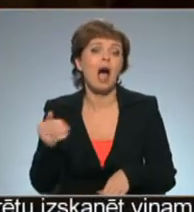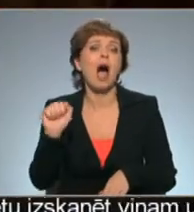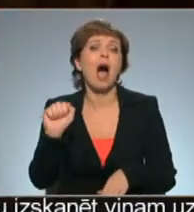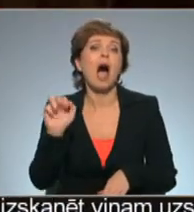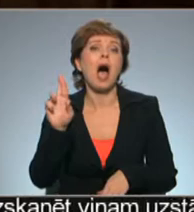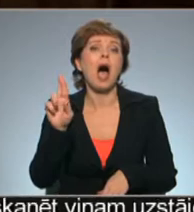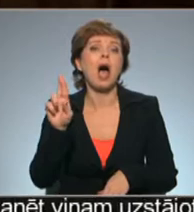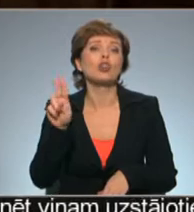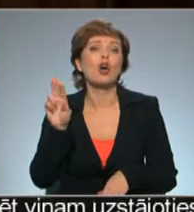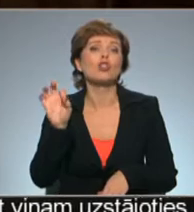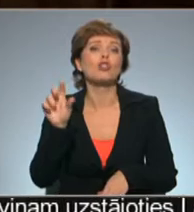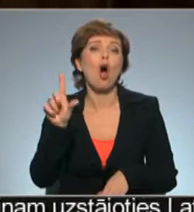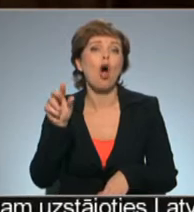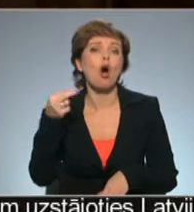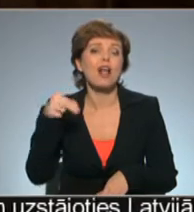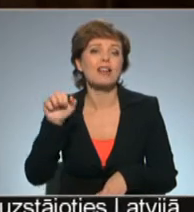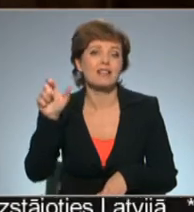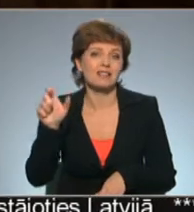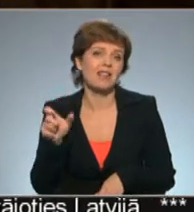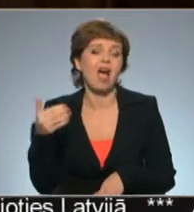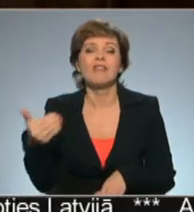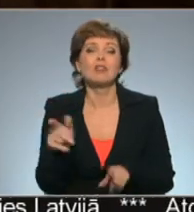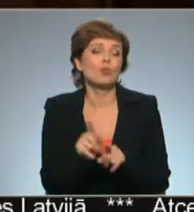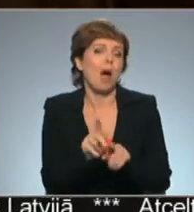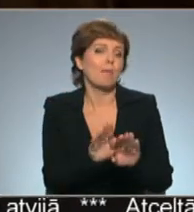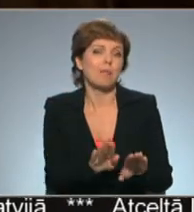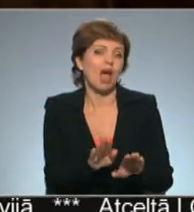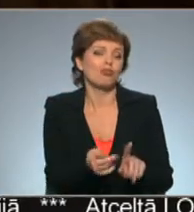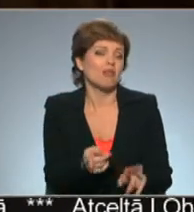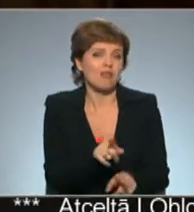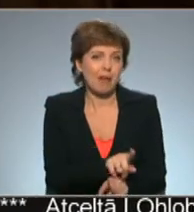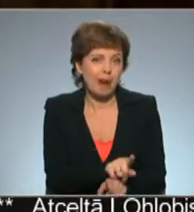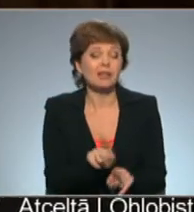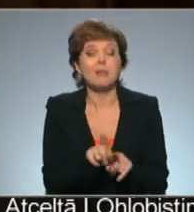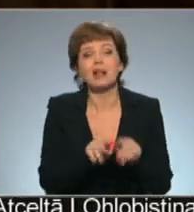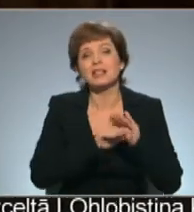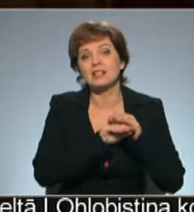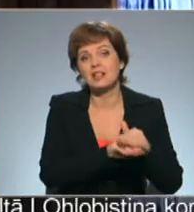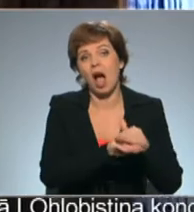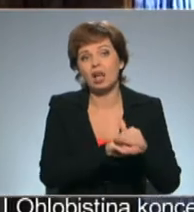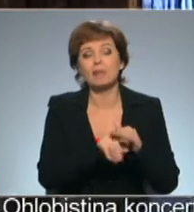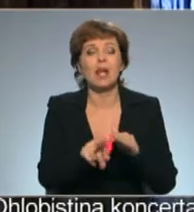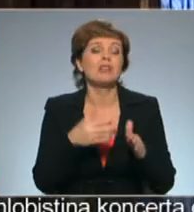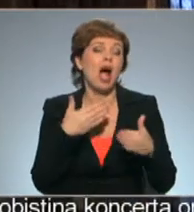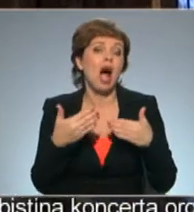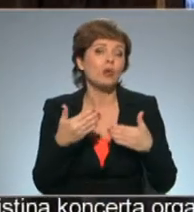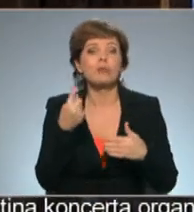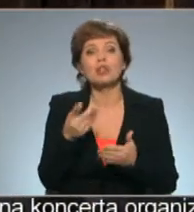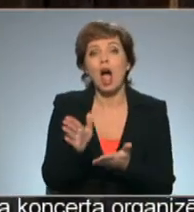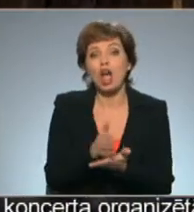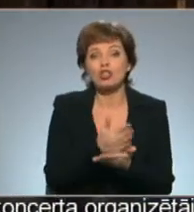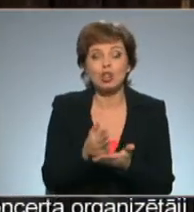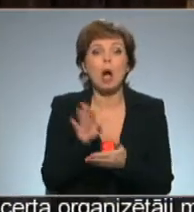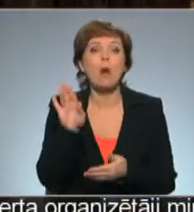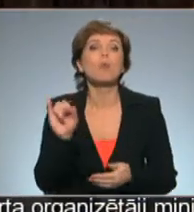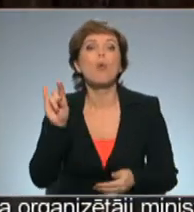ir bijis, tā arī ir. Mēs nemainam. Tieši tāpēc, varbūt, lai saglabātu šo auru. Vienīgi atšķirībā no Burova